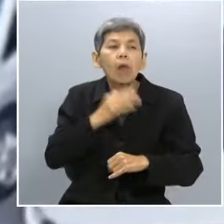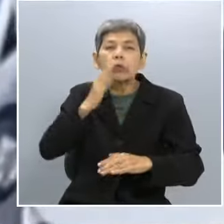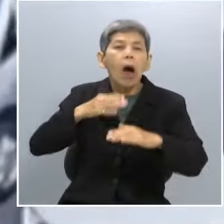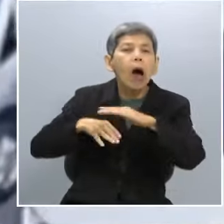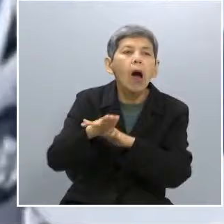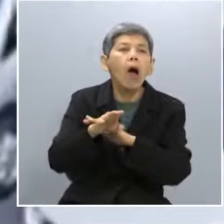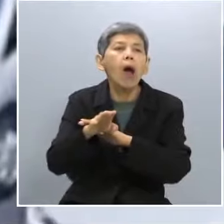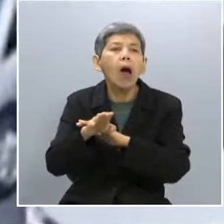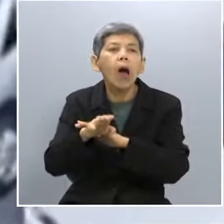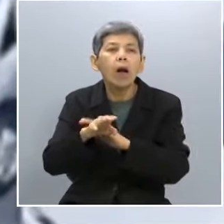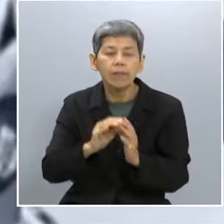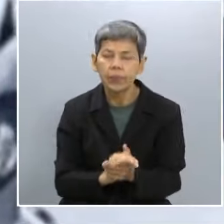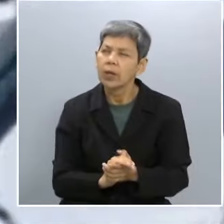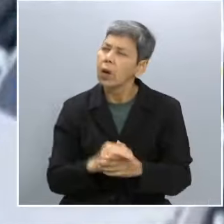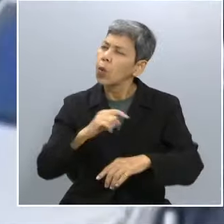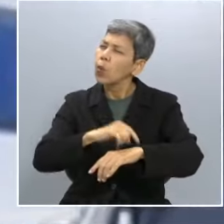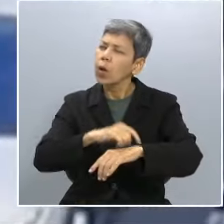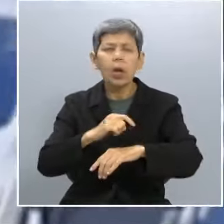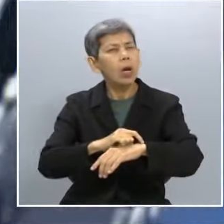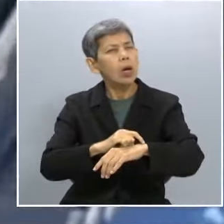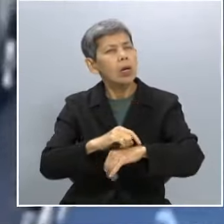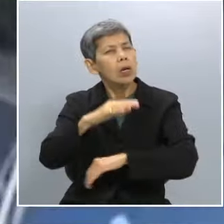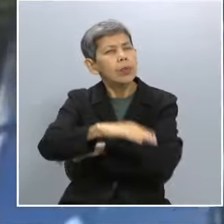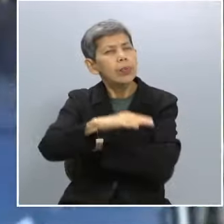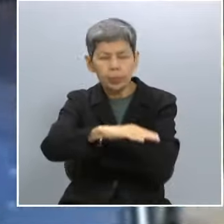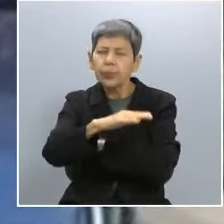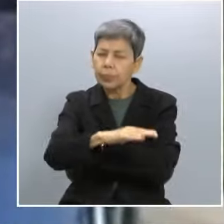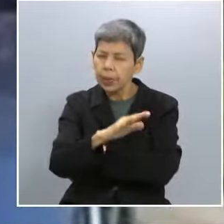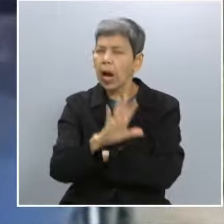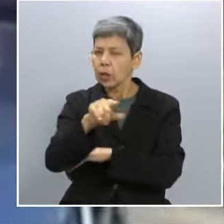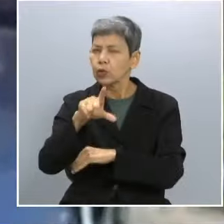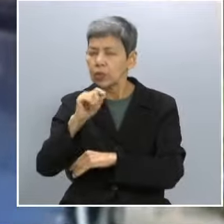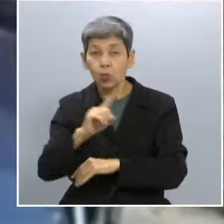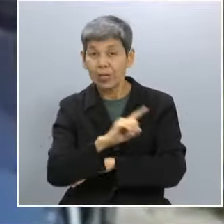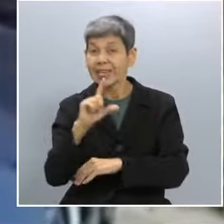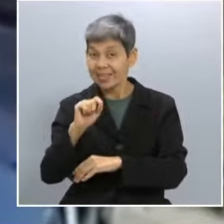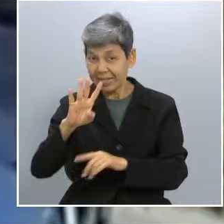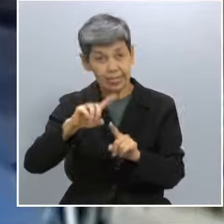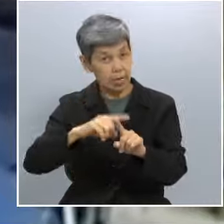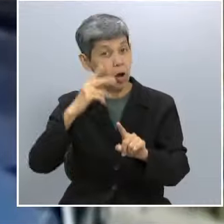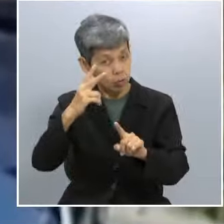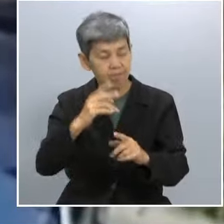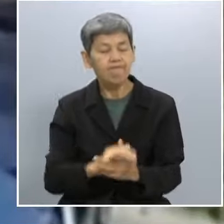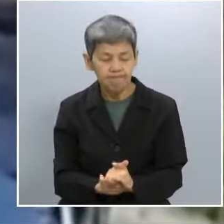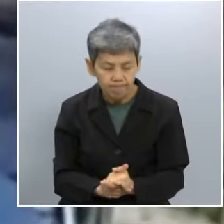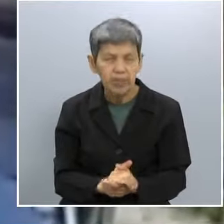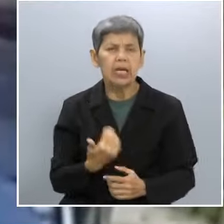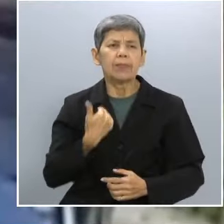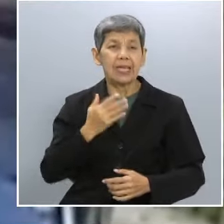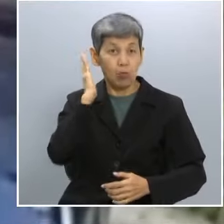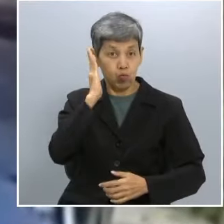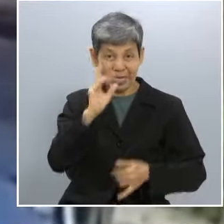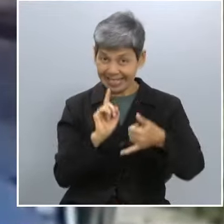ครับเหตุนี้เกิดขึ้นเมื่อเวลาประมาณสัก 17:20นของที่ 20 14กุมภาพันธ์ที่ผ่านมานอกจากนี้นะครับนายอารยะ